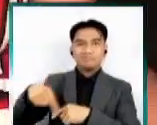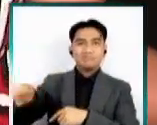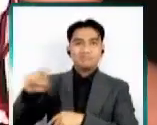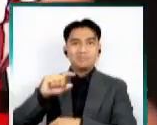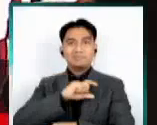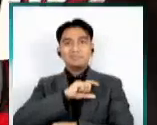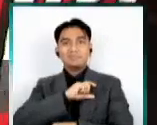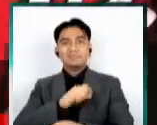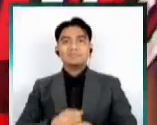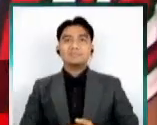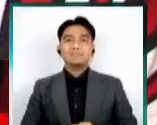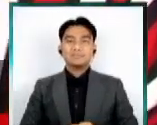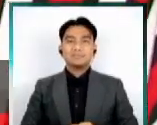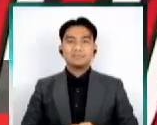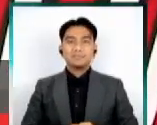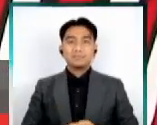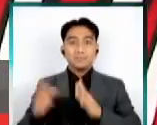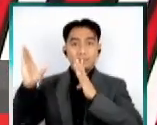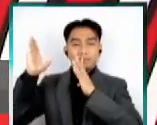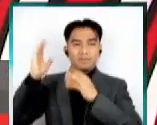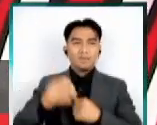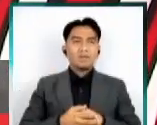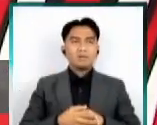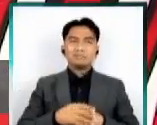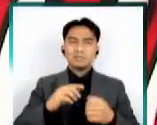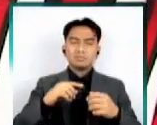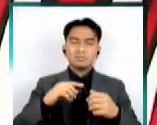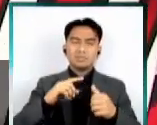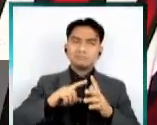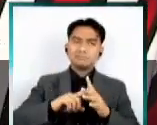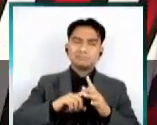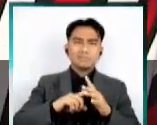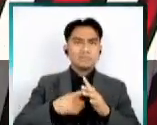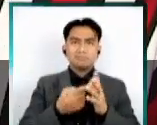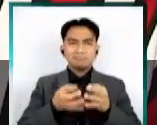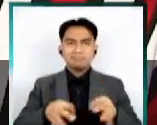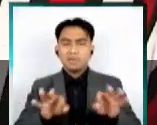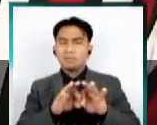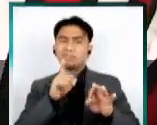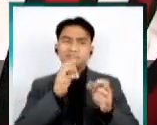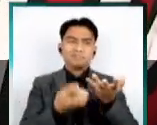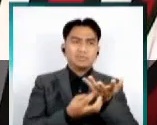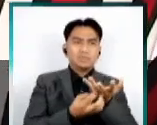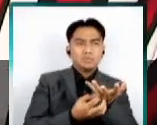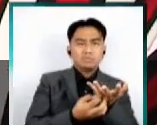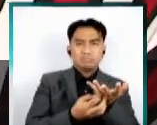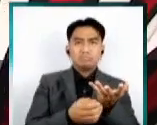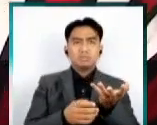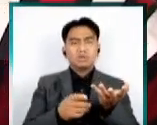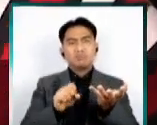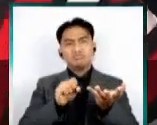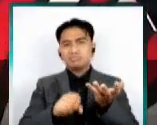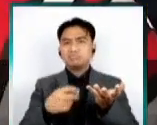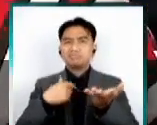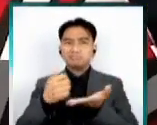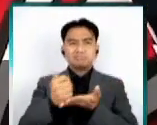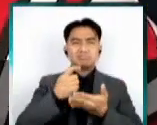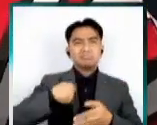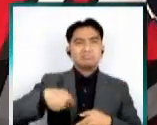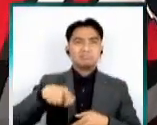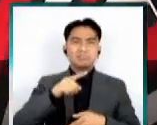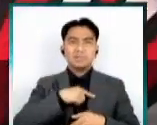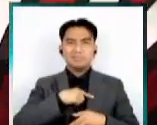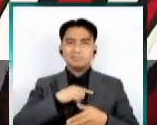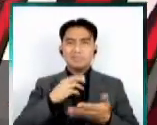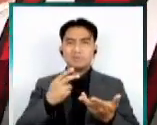Kahit maluto lang po yung nakababad, sir, kasi mahal po yung beans para makatulong po sa kasi ang pinsan ko may sakit